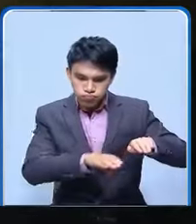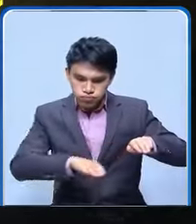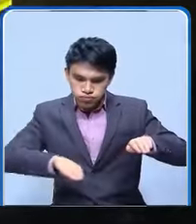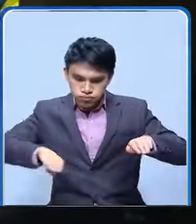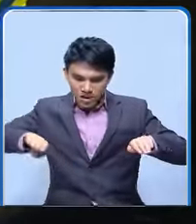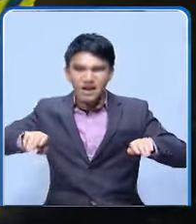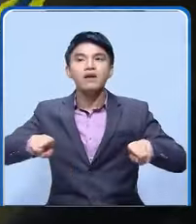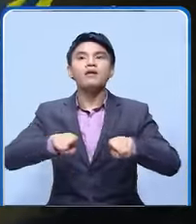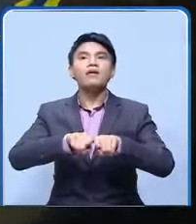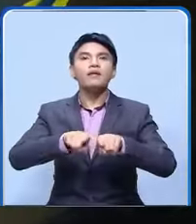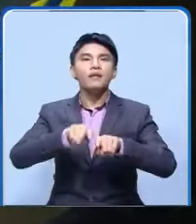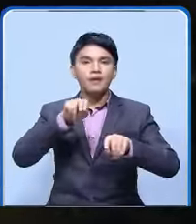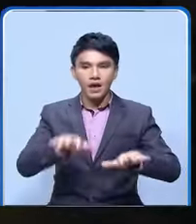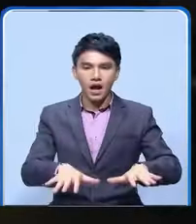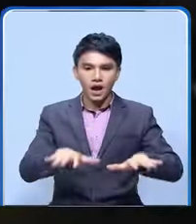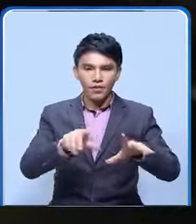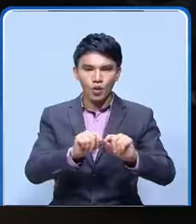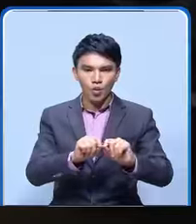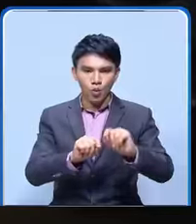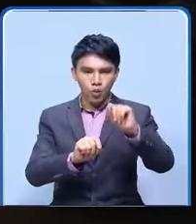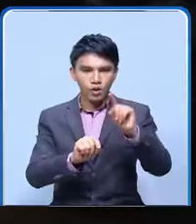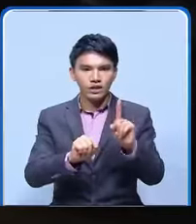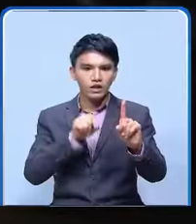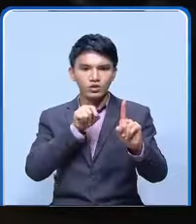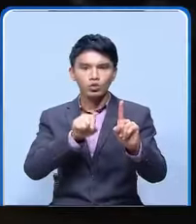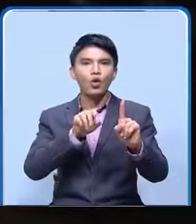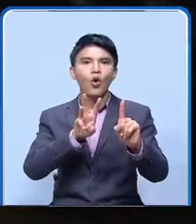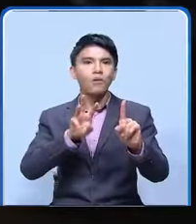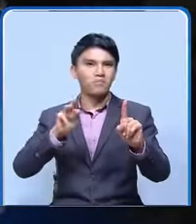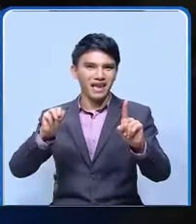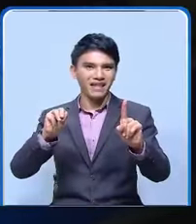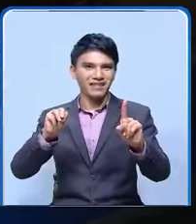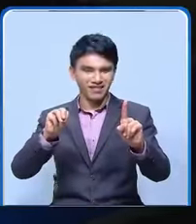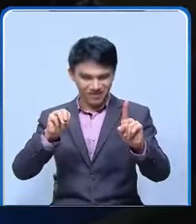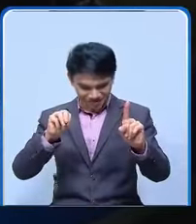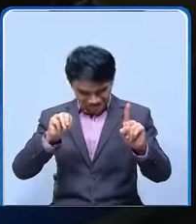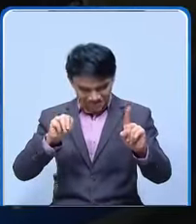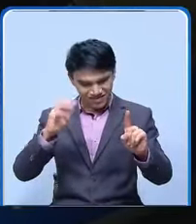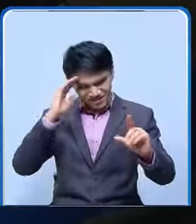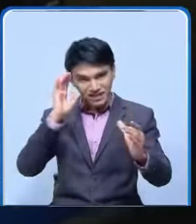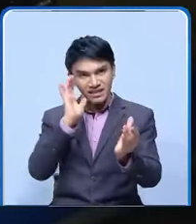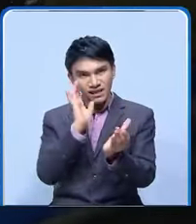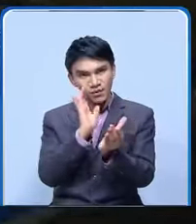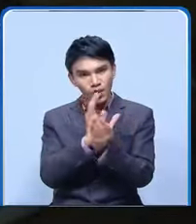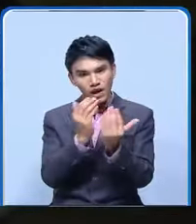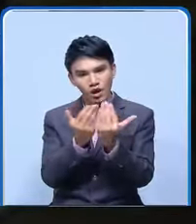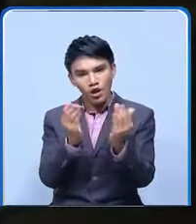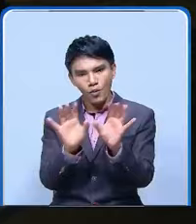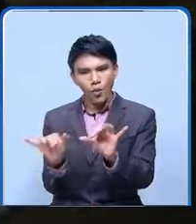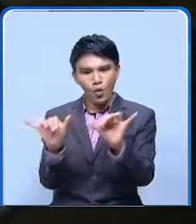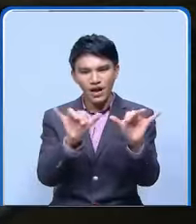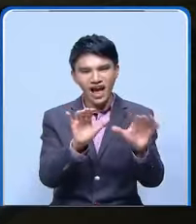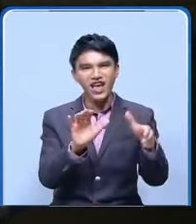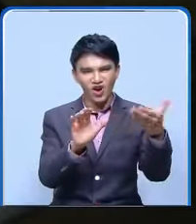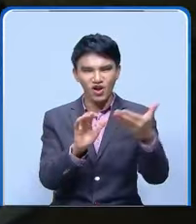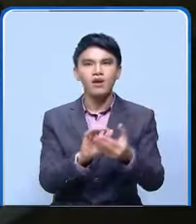ำให้มีน้ำท่วมสูงกว่า1เมตร60เซนติเมตรทำให้ตำรวจและครอบครัวต้องอพยพออกมาชั่วคราว อยู่แฟต3เจ้า แฟต3เนาะ เ